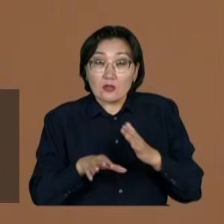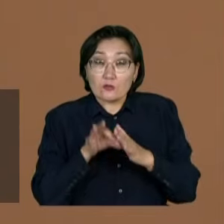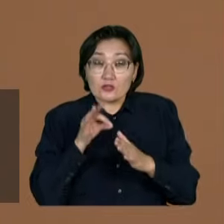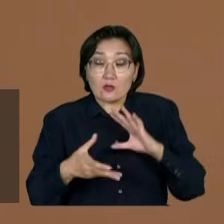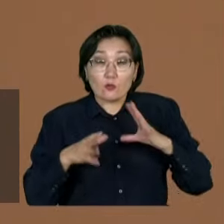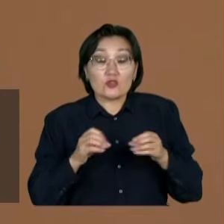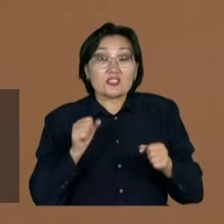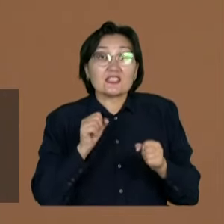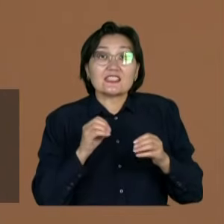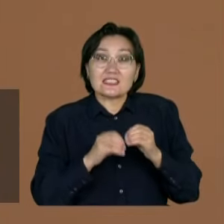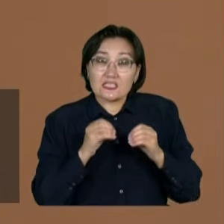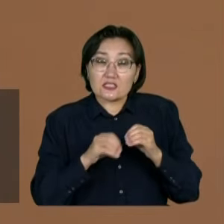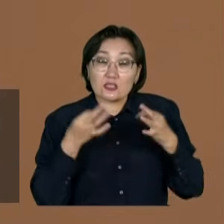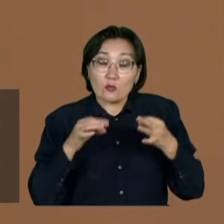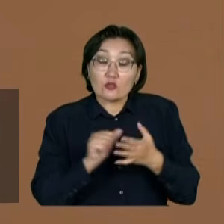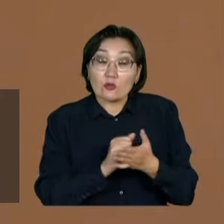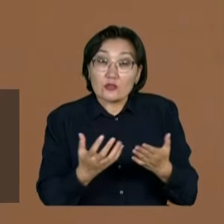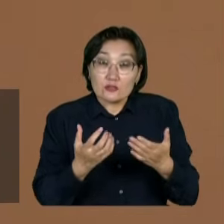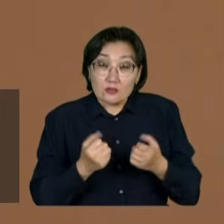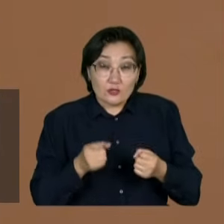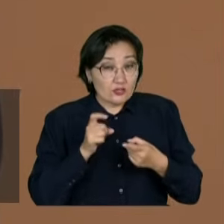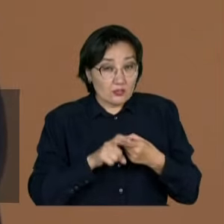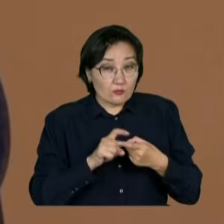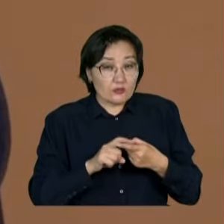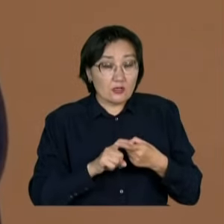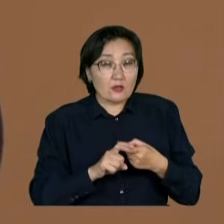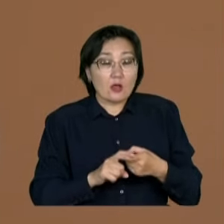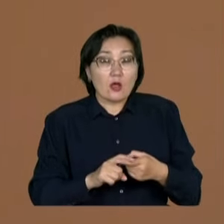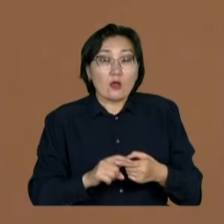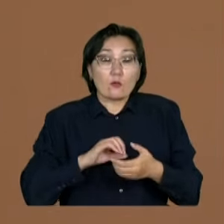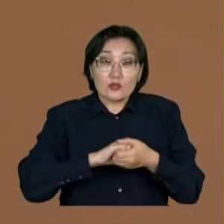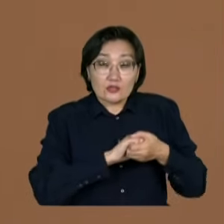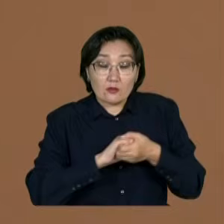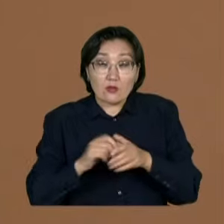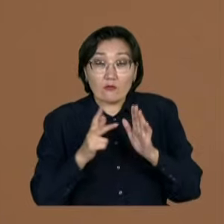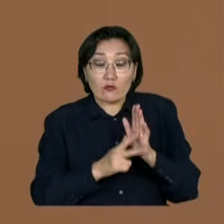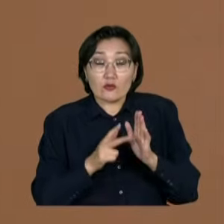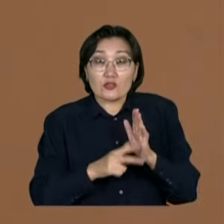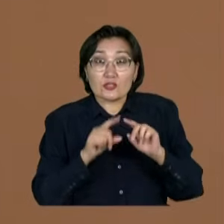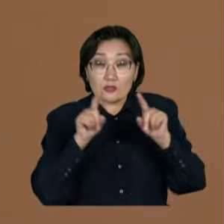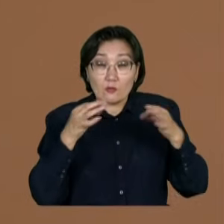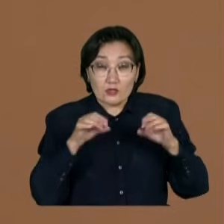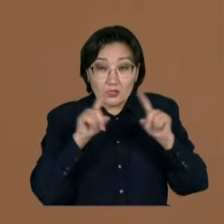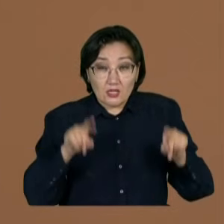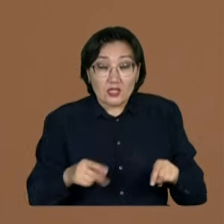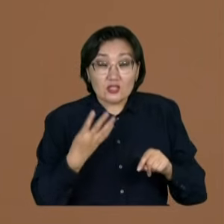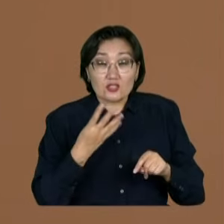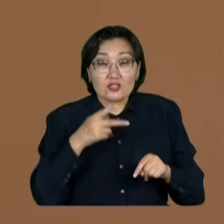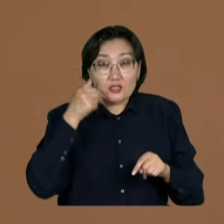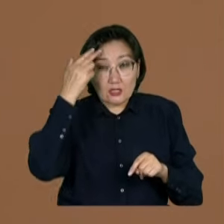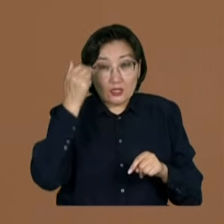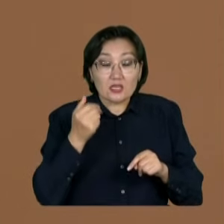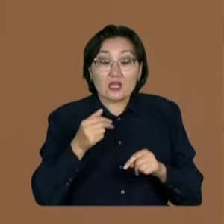10 лицензий у нас у боксеров. Также связываем надежды с борцами. У нас 8 лицензий, 4 в греко-римской борьбе, 4 в вольной